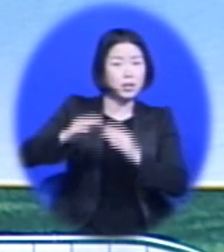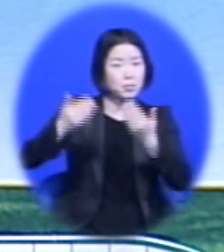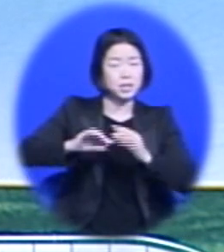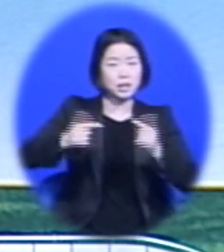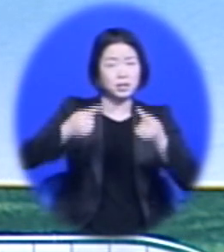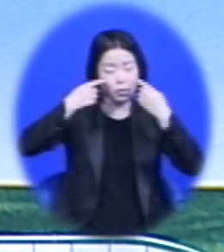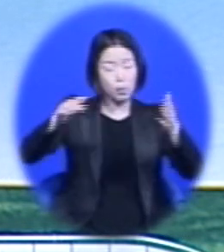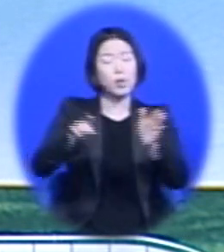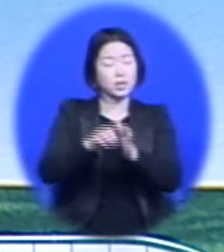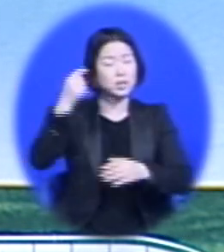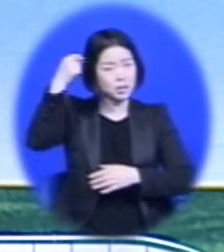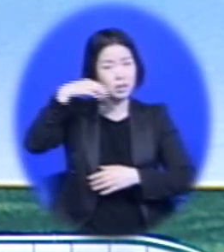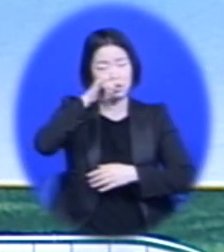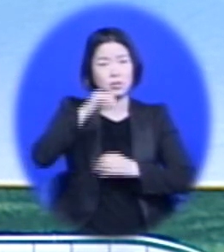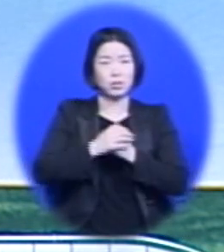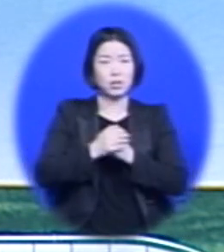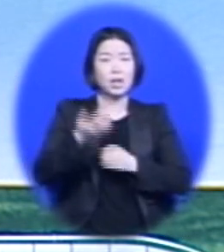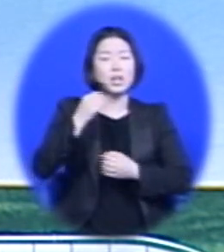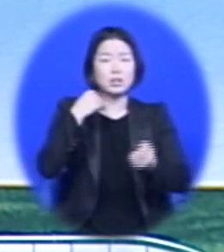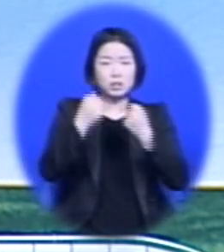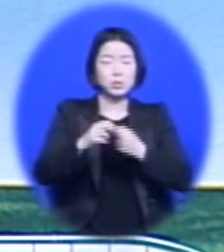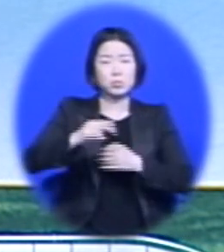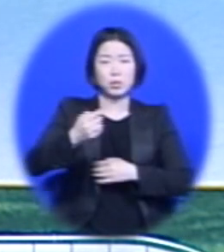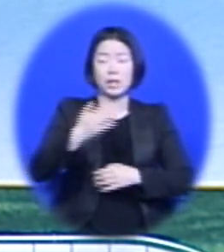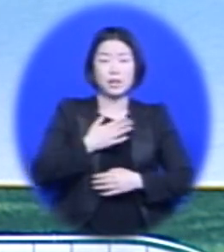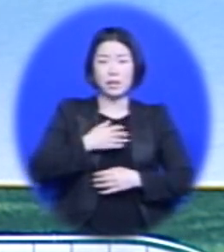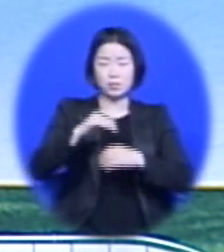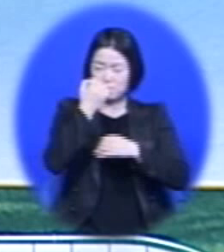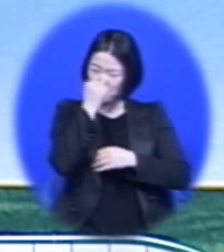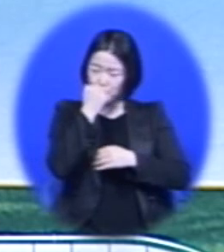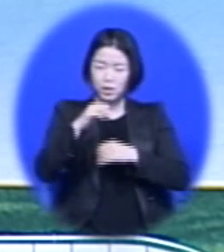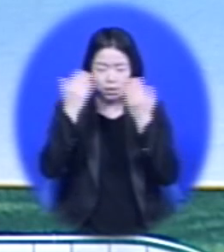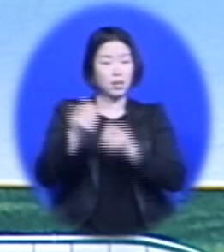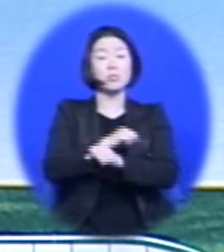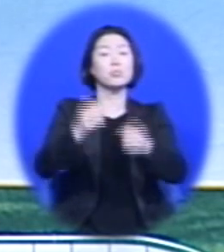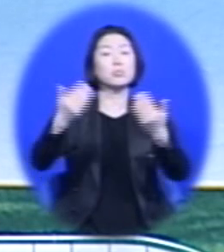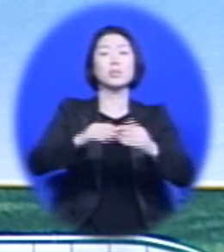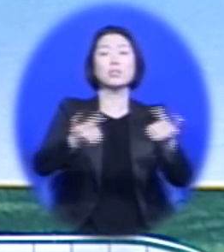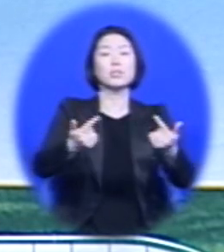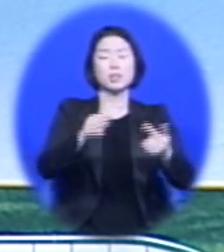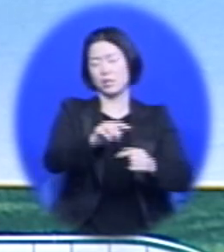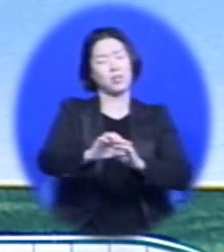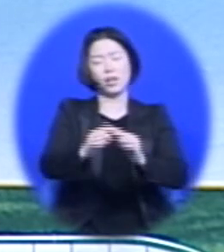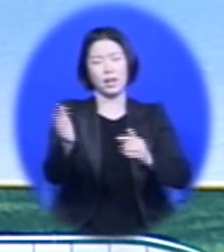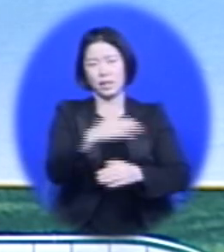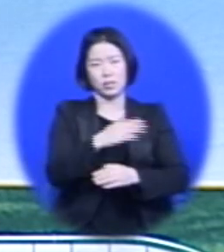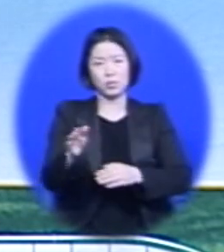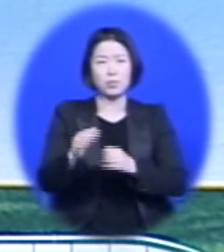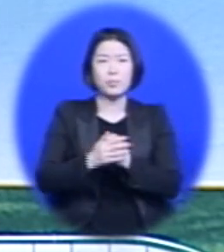듭니다. 그렇다고 해서 뻔뻔하게 나는 다 용서받았어 이런 사람도 아닙니다. 사람들이 볼